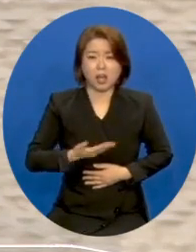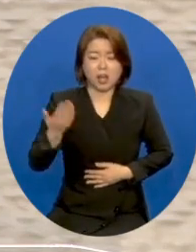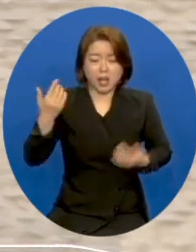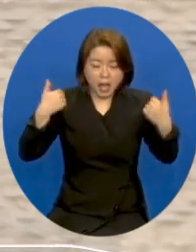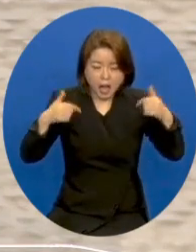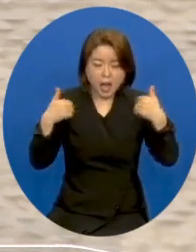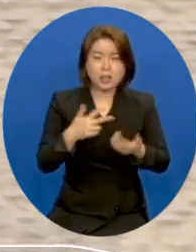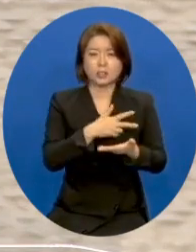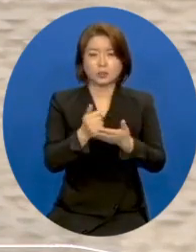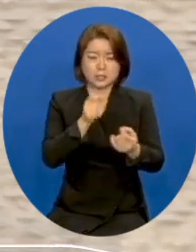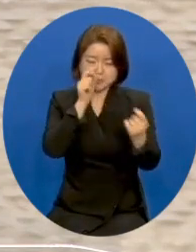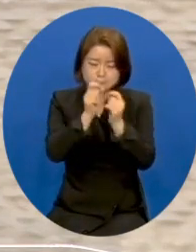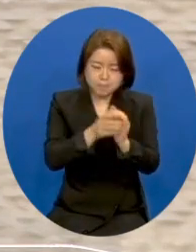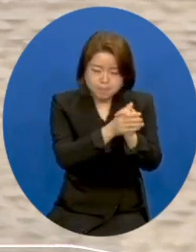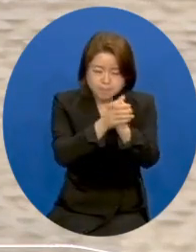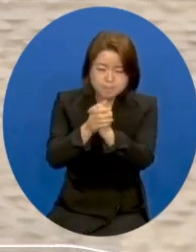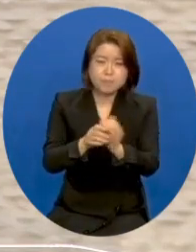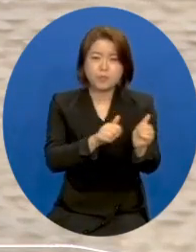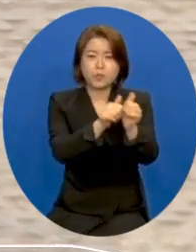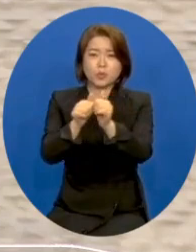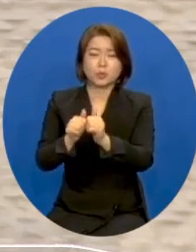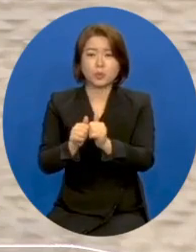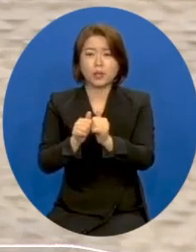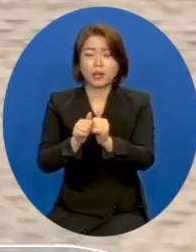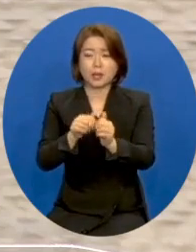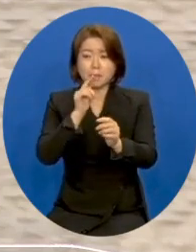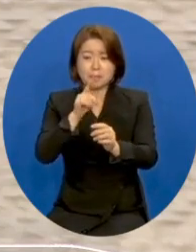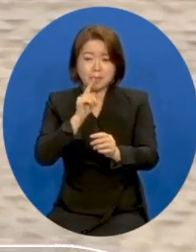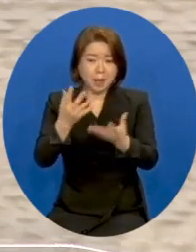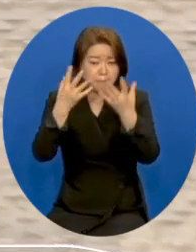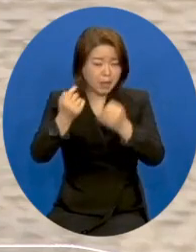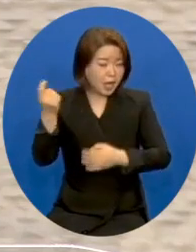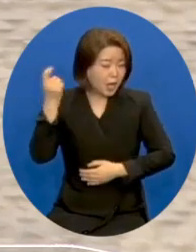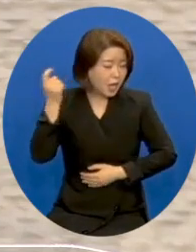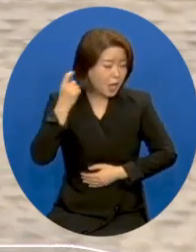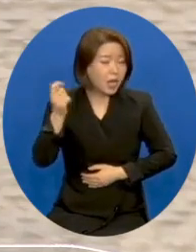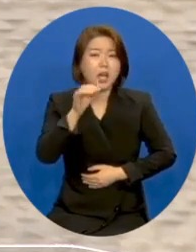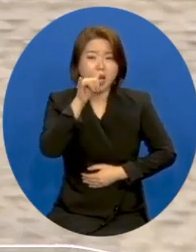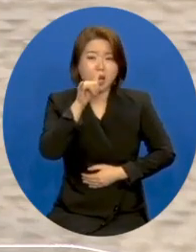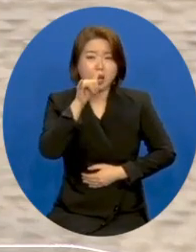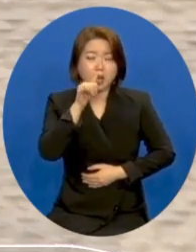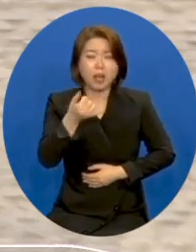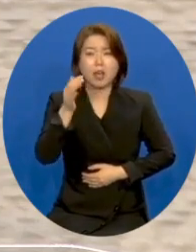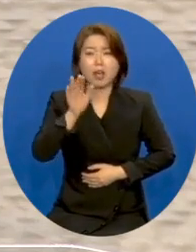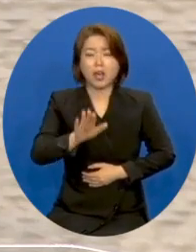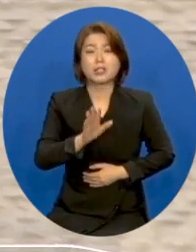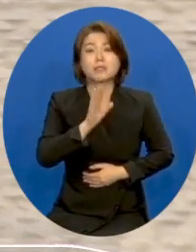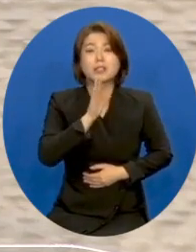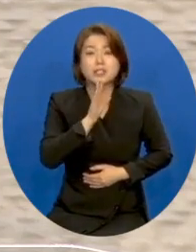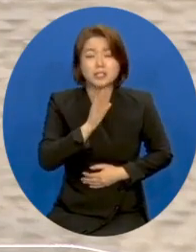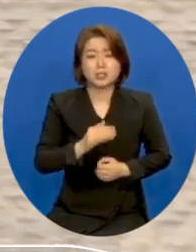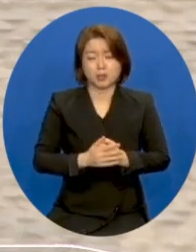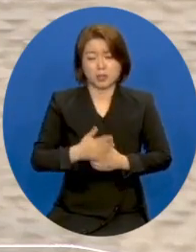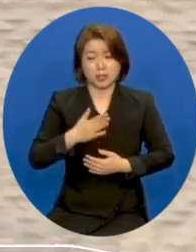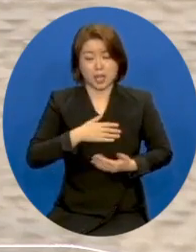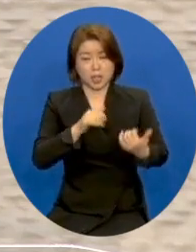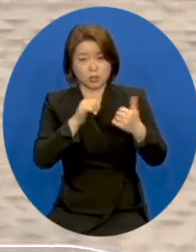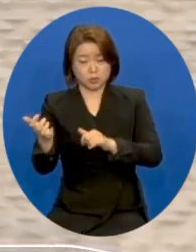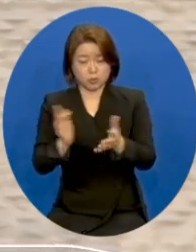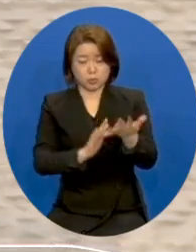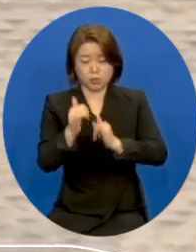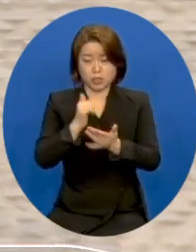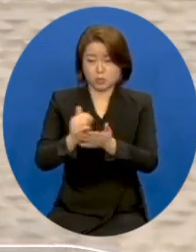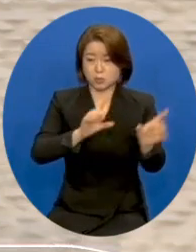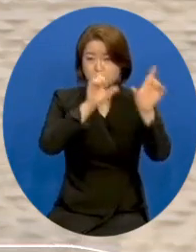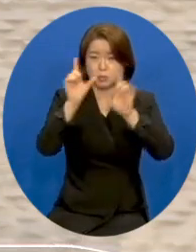주님과 친밀히 동행하라는 메시지도 수도 없이 들었습니다. 그렇지만 실제로 나는 죽고 예수로 사는